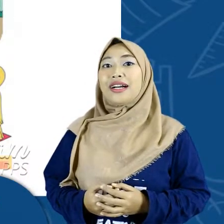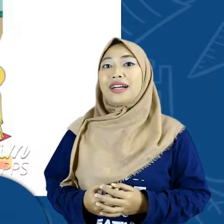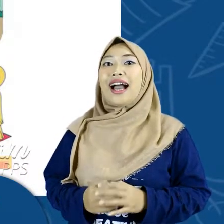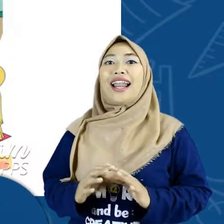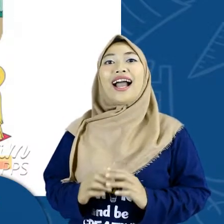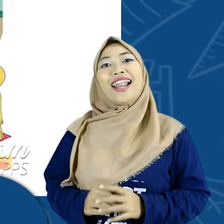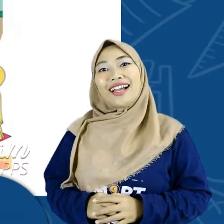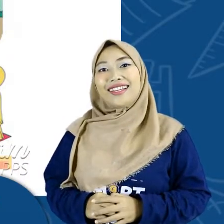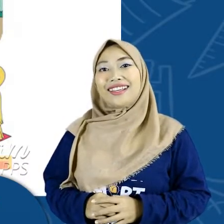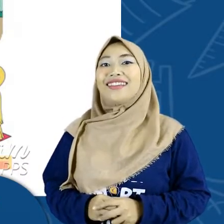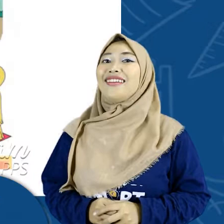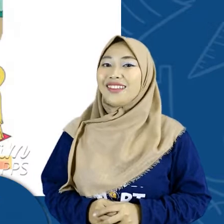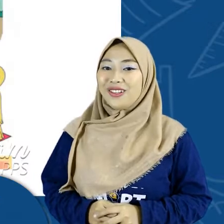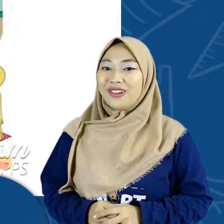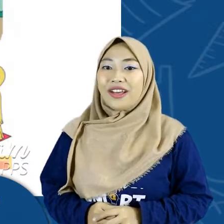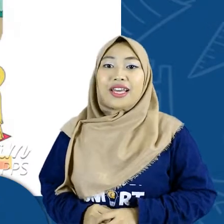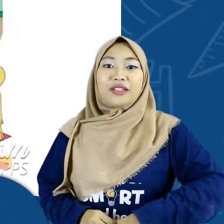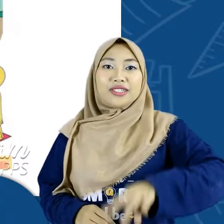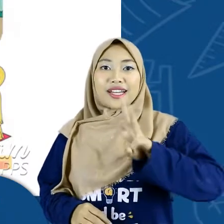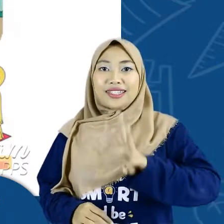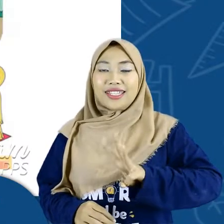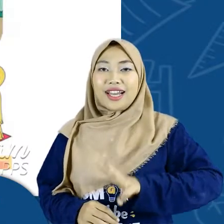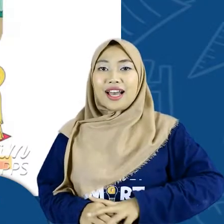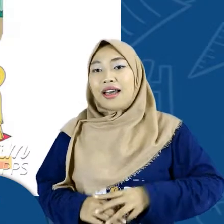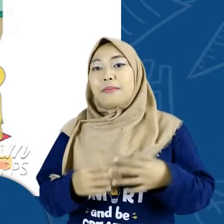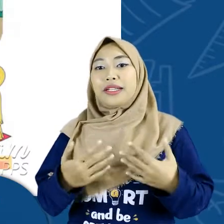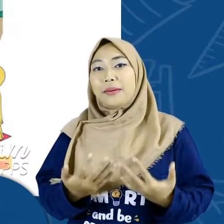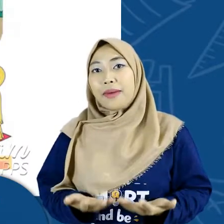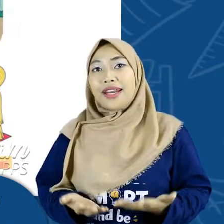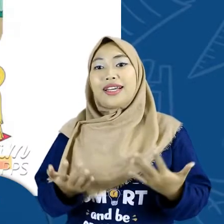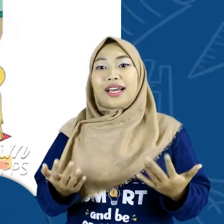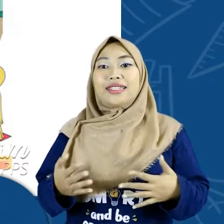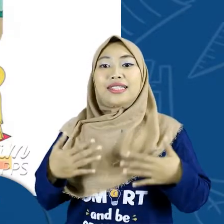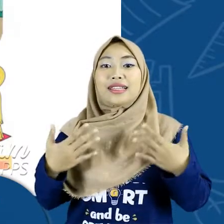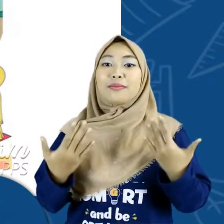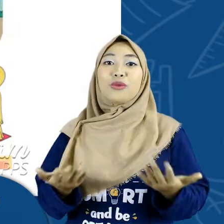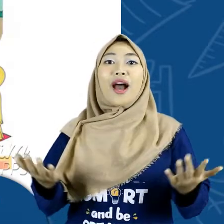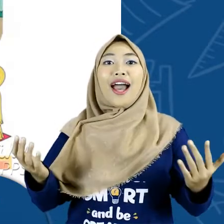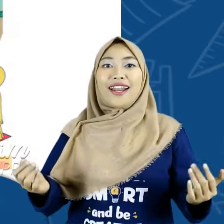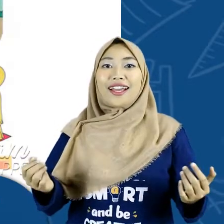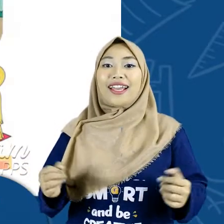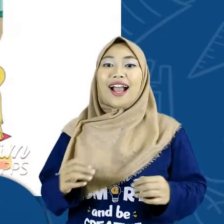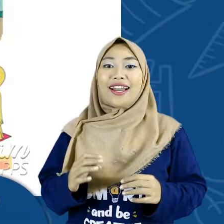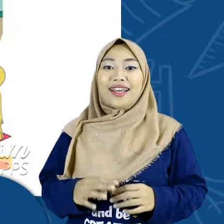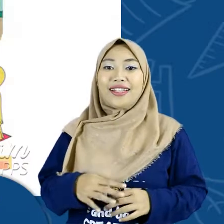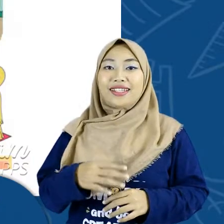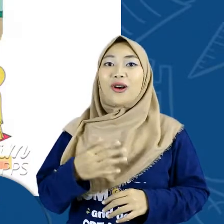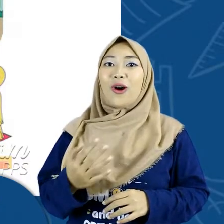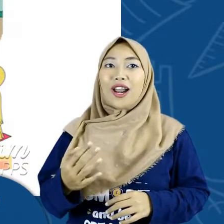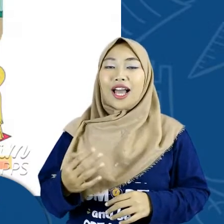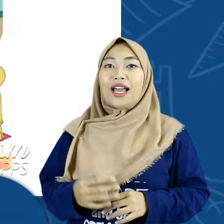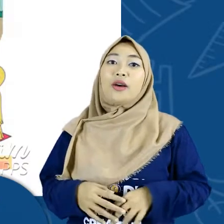malah menghalang-halangi gitu. Terus yang ketiga, berteman dengan semua anak yang ada